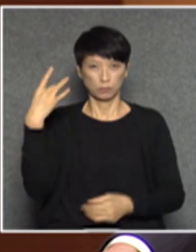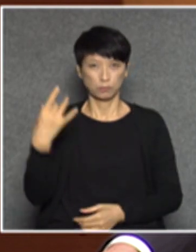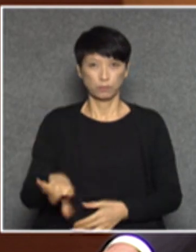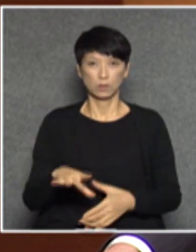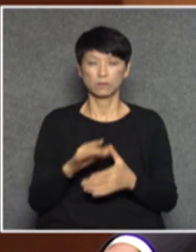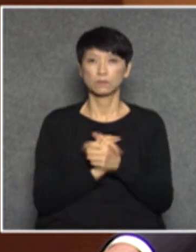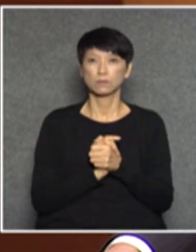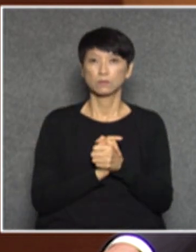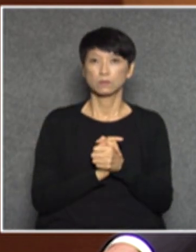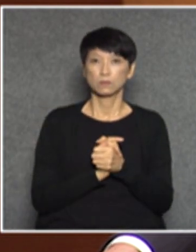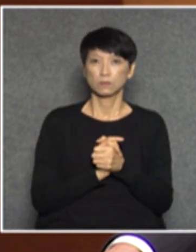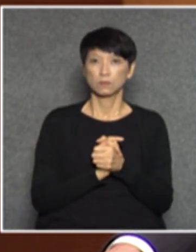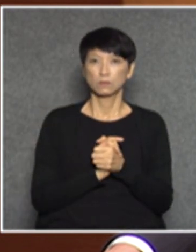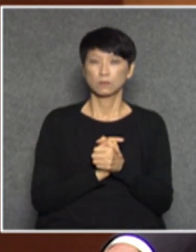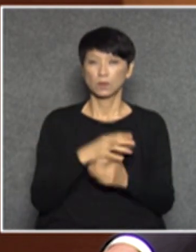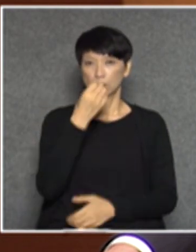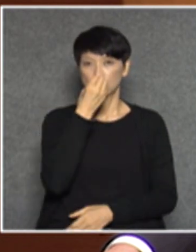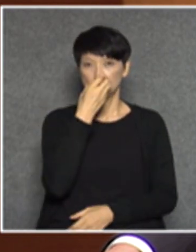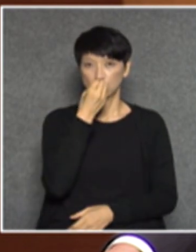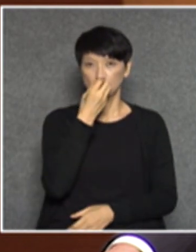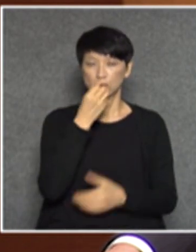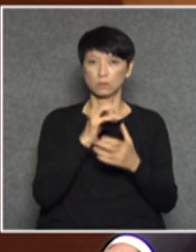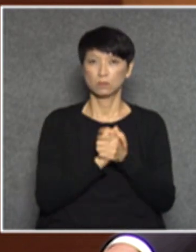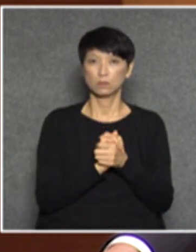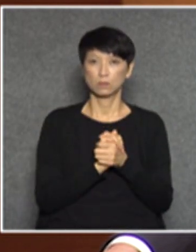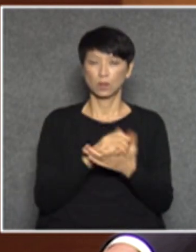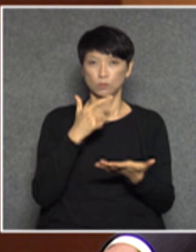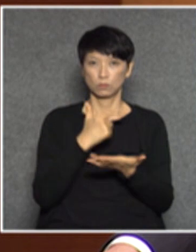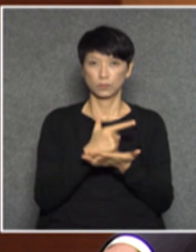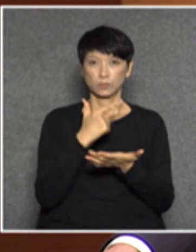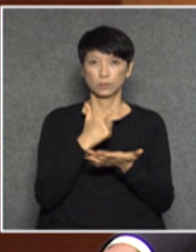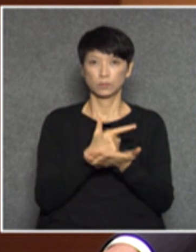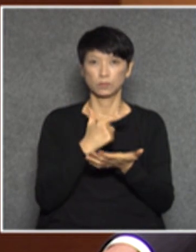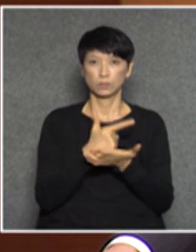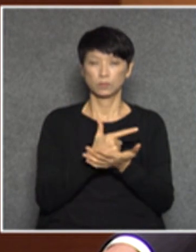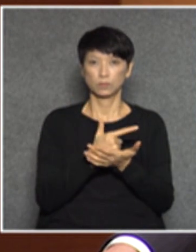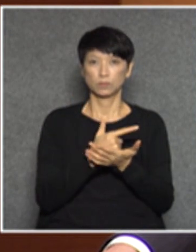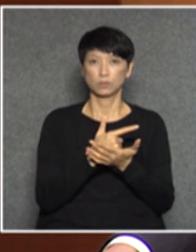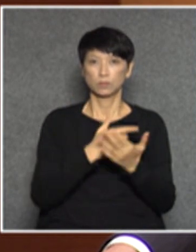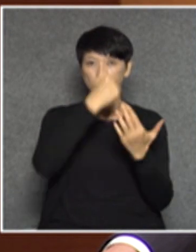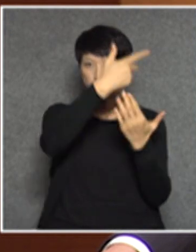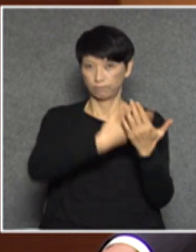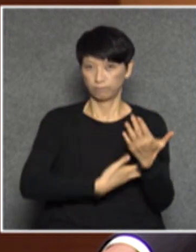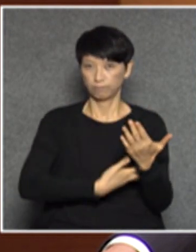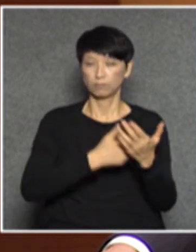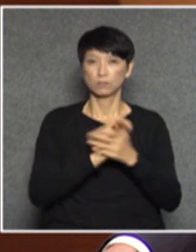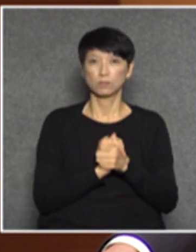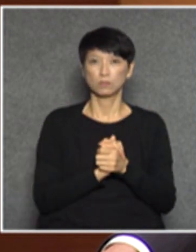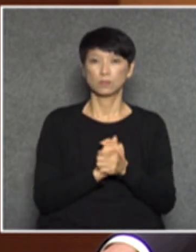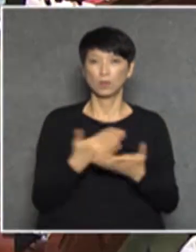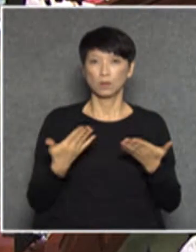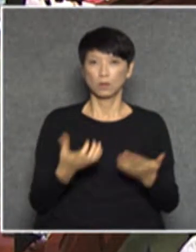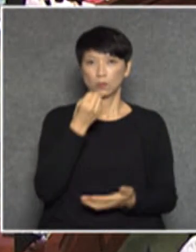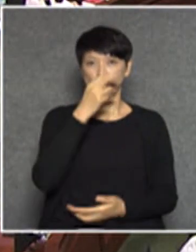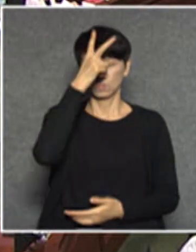止在香港是一個重大的舉措，這個是本屆特區政府在教